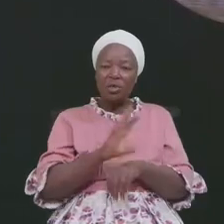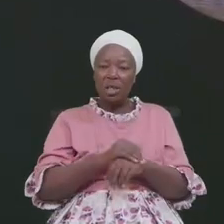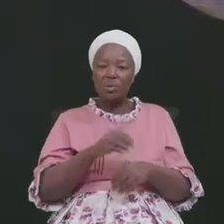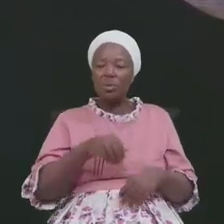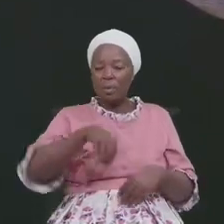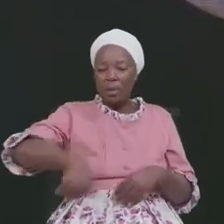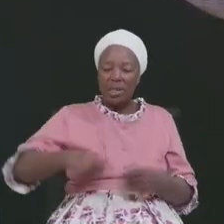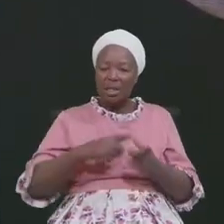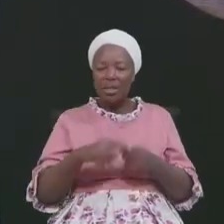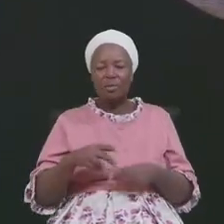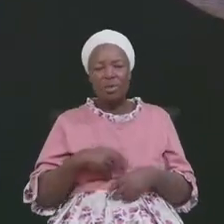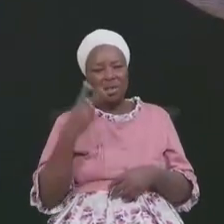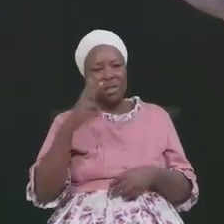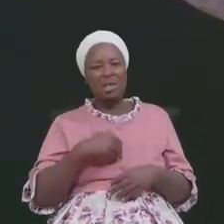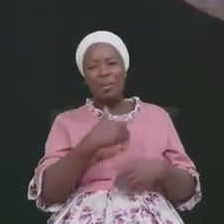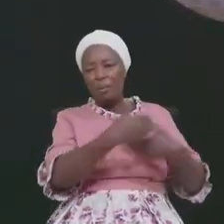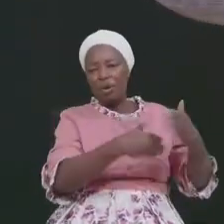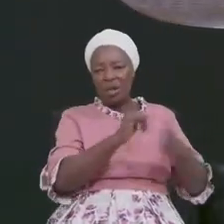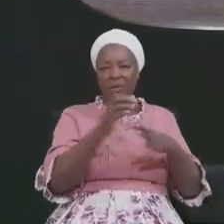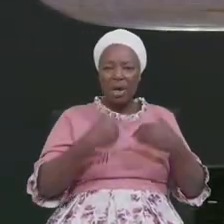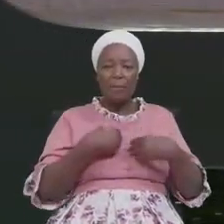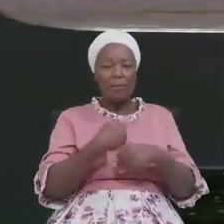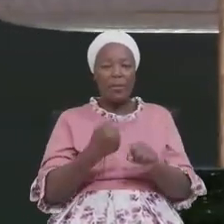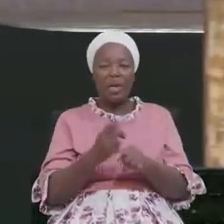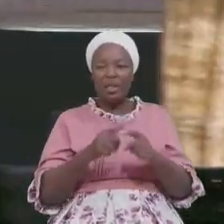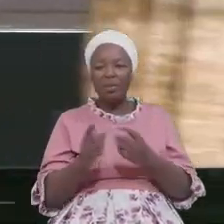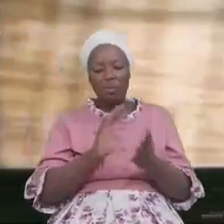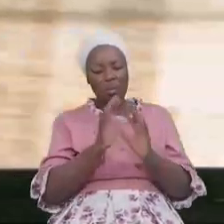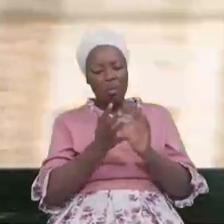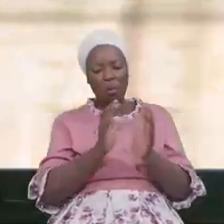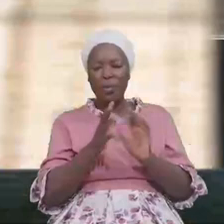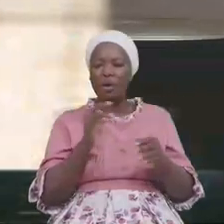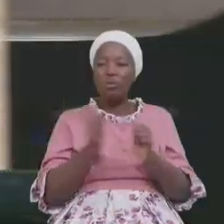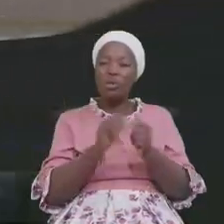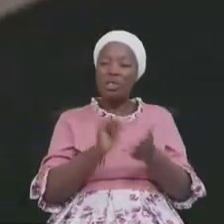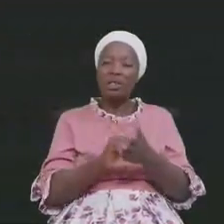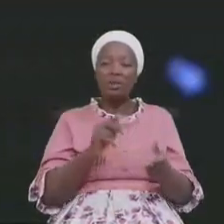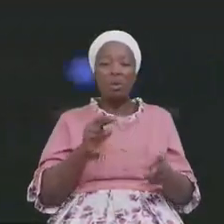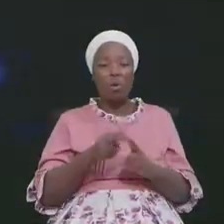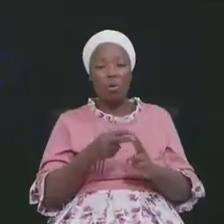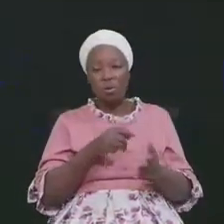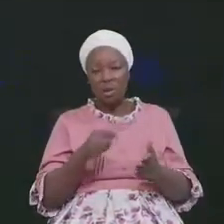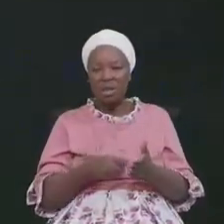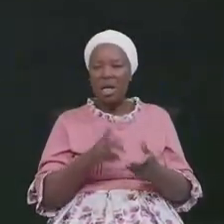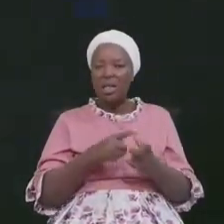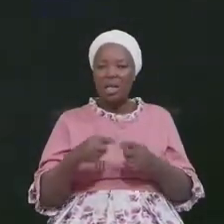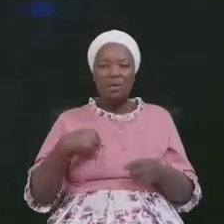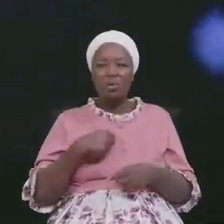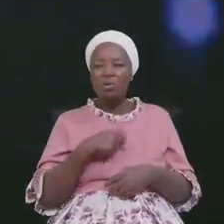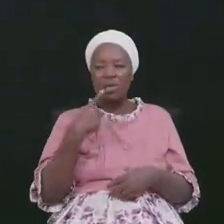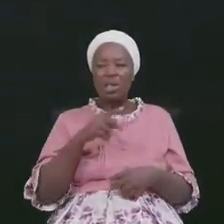progrès que nous avons fait, et nous comparons ceci ou à cela, et nous disons, cela a été